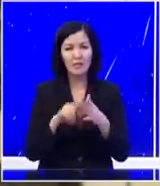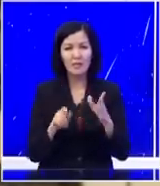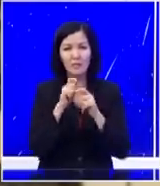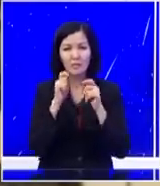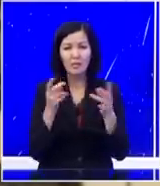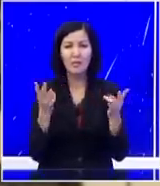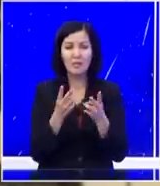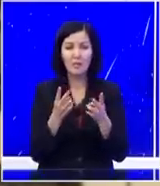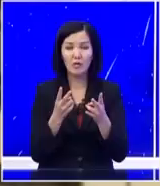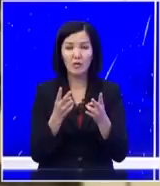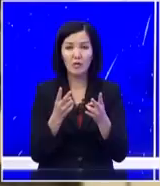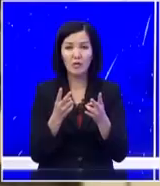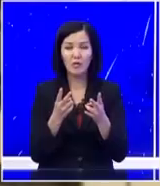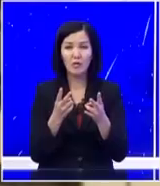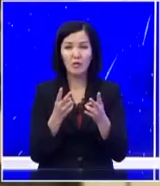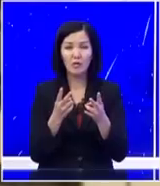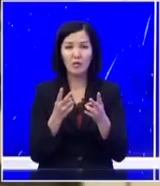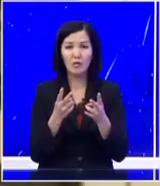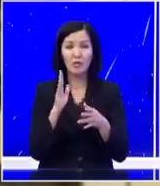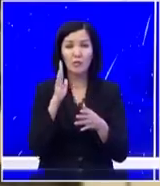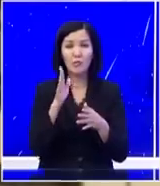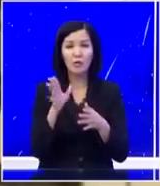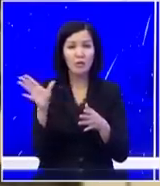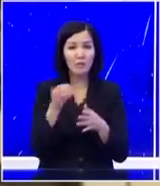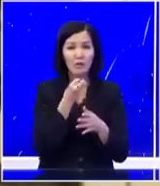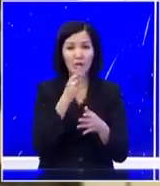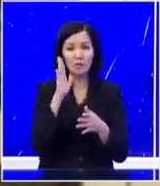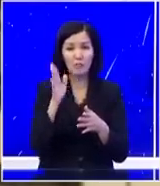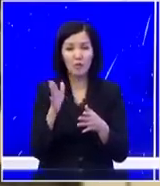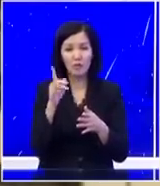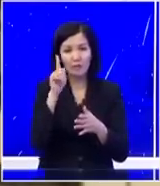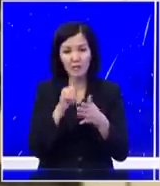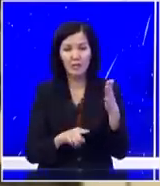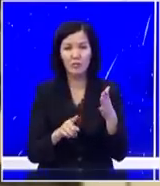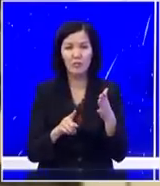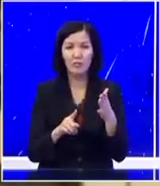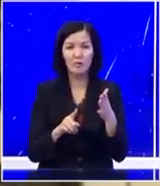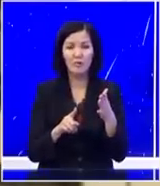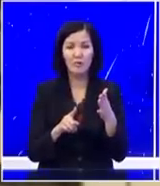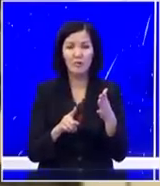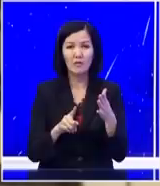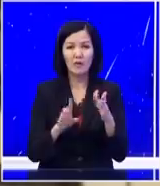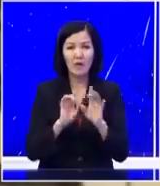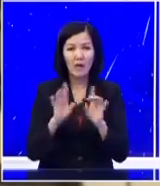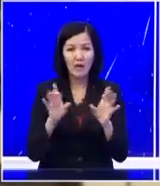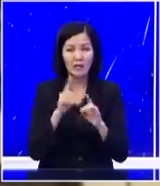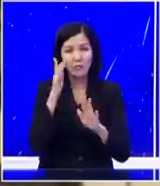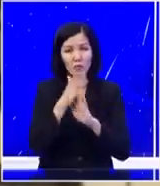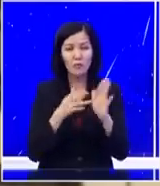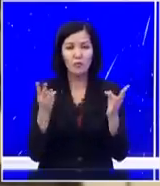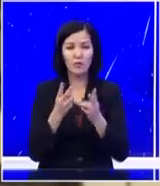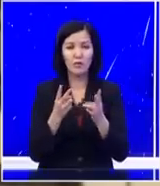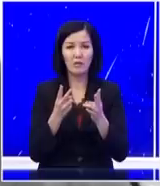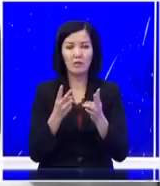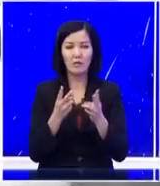білуде, адамдарға сенім сыйлай білуде, адамдарға бір түнелдің ар жағынан бір жарықты көрсете білуде